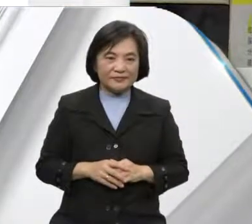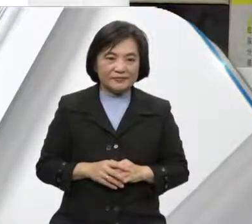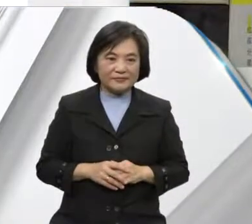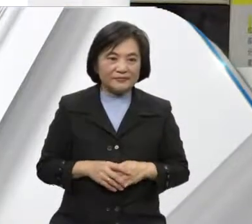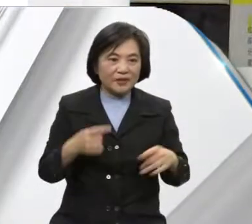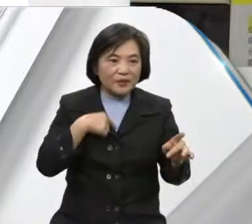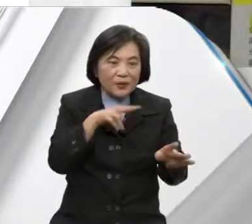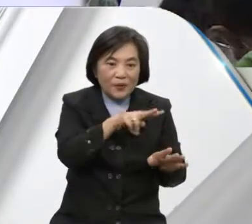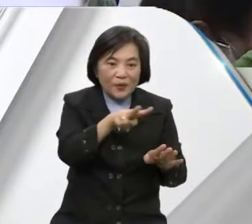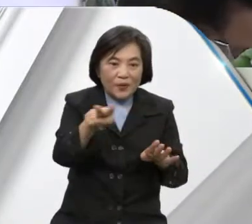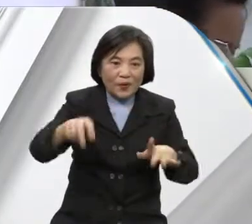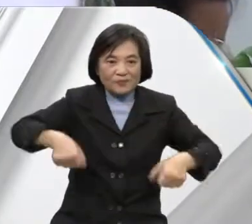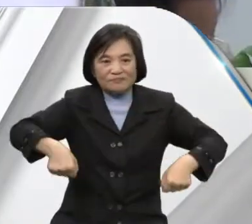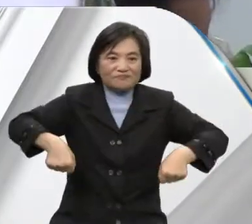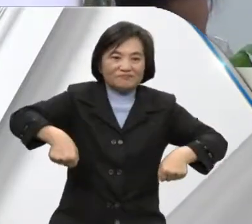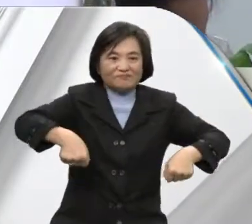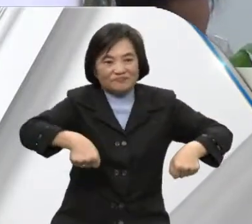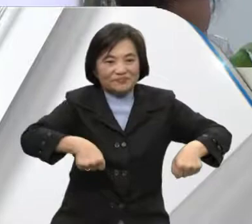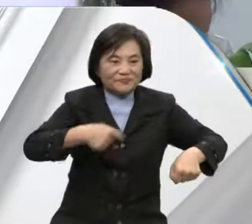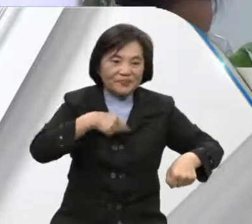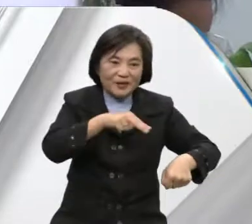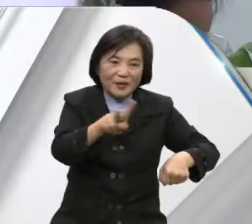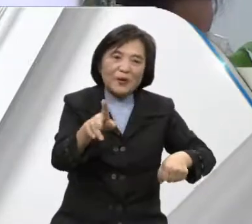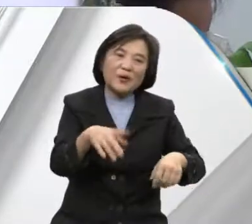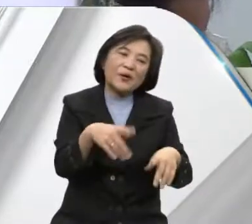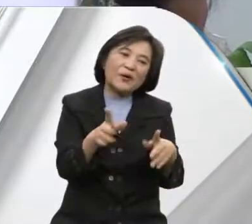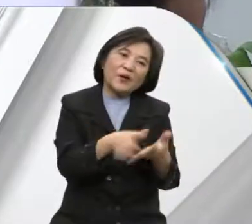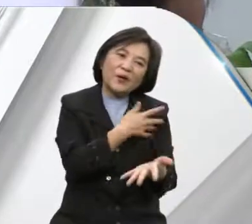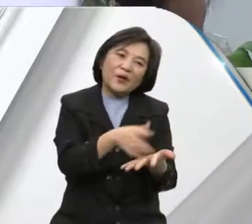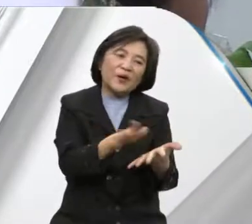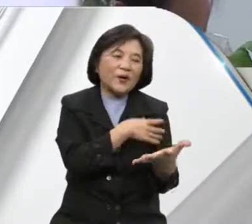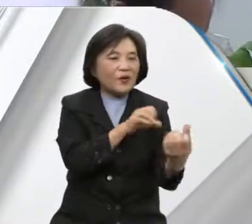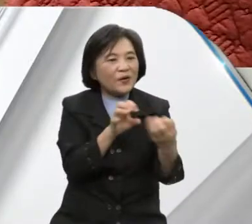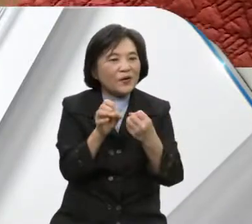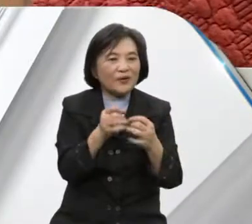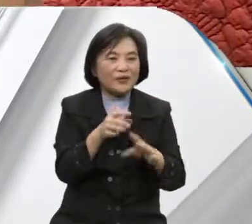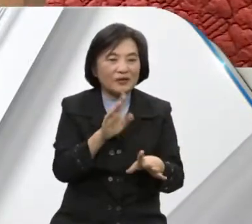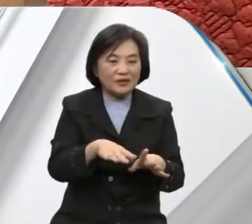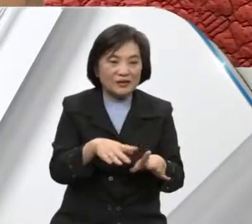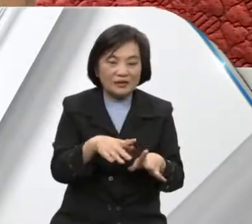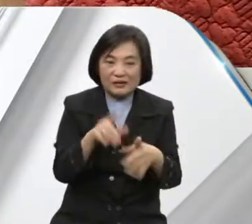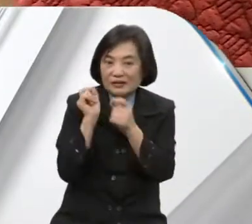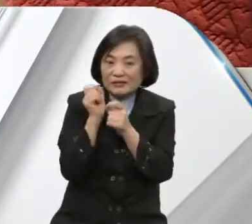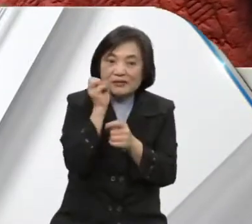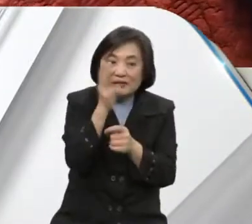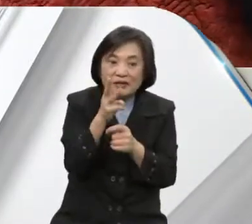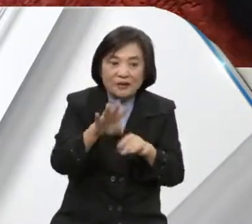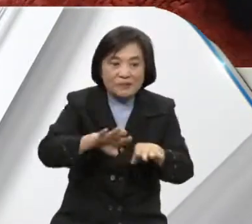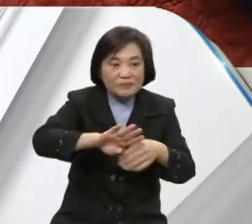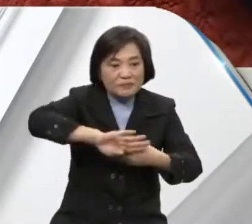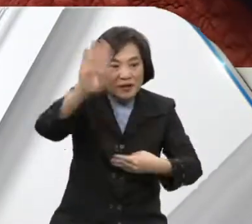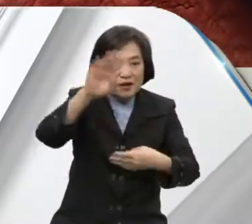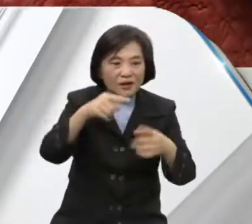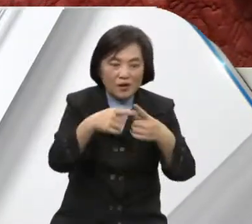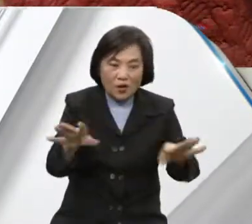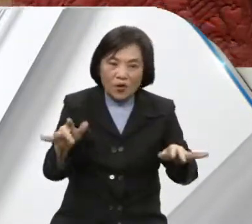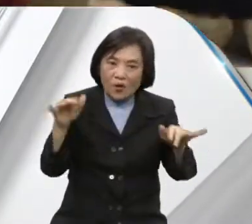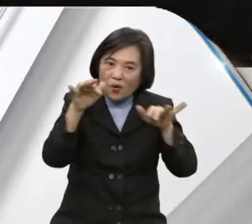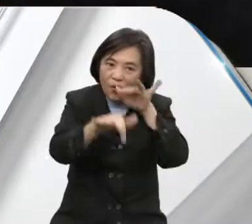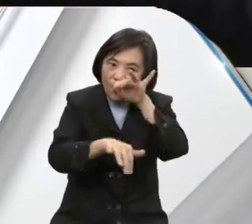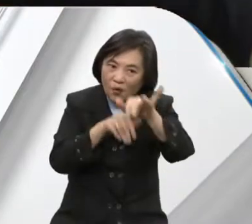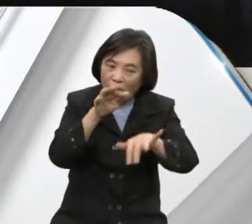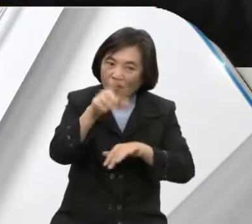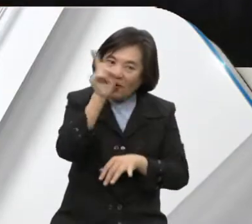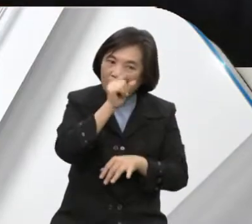你下宽顶太薄细薄，企伫摊内面头前，然后收农打水果。就算张群木三十人业，一开始多为一些卤猪